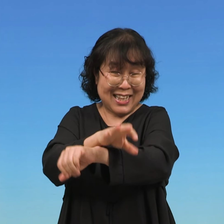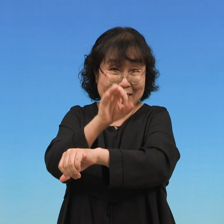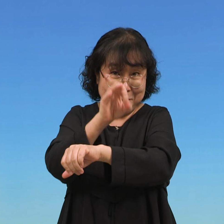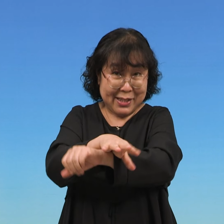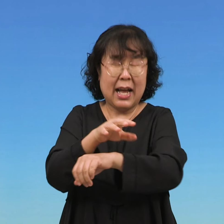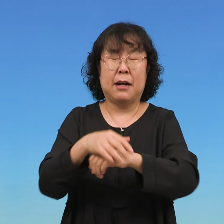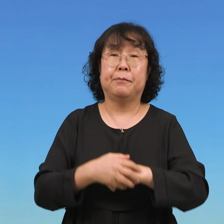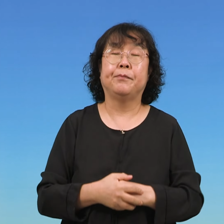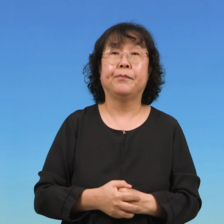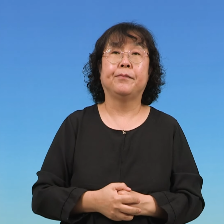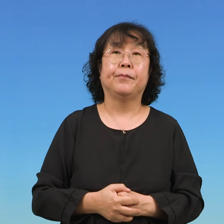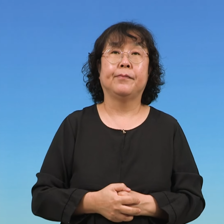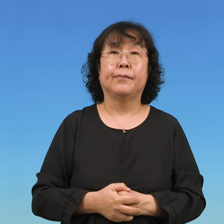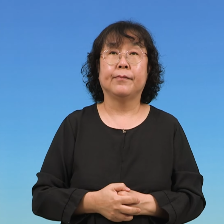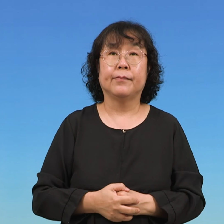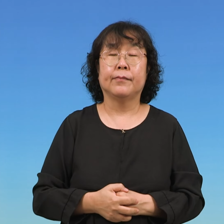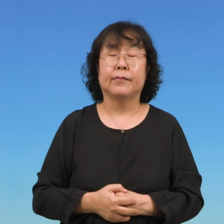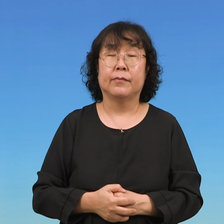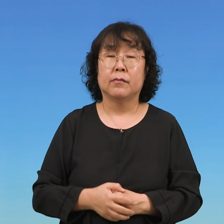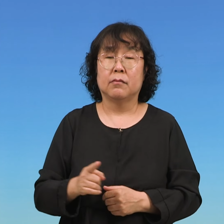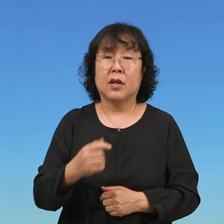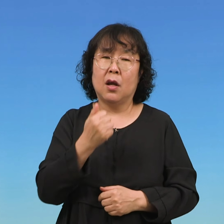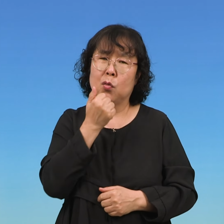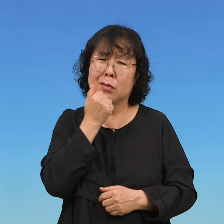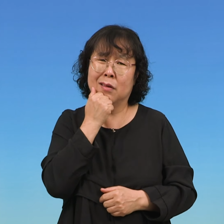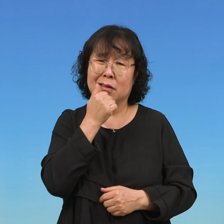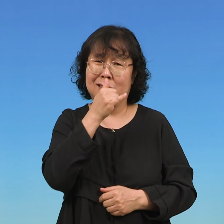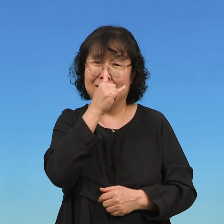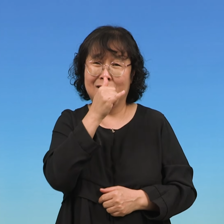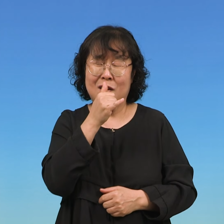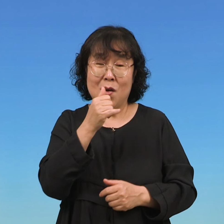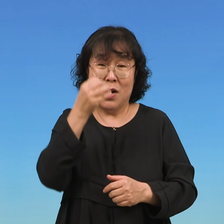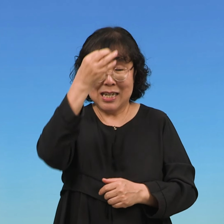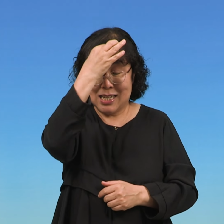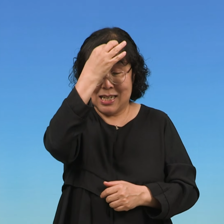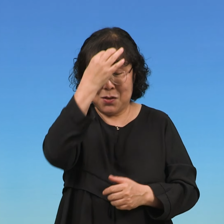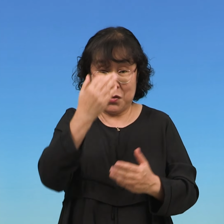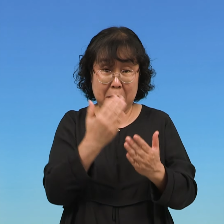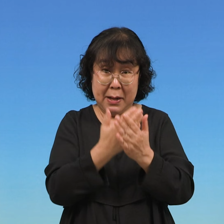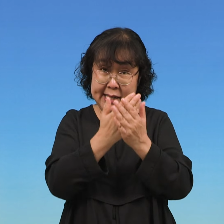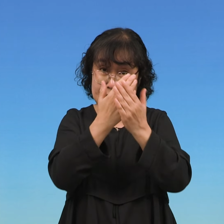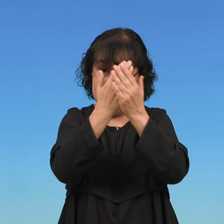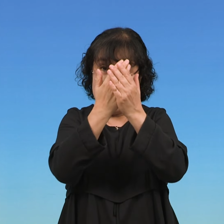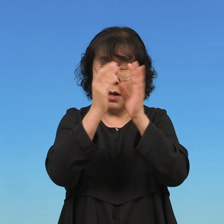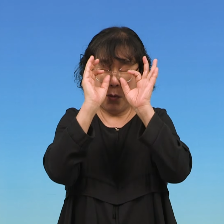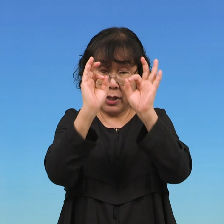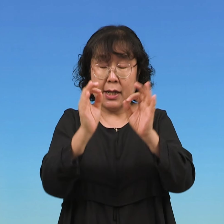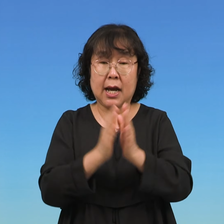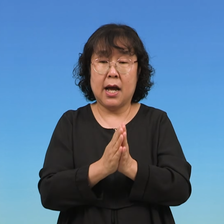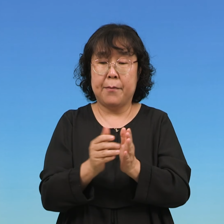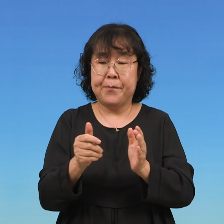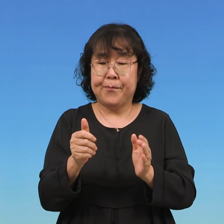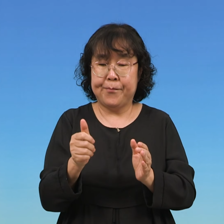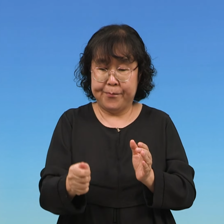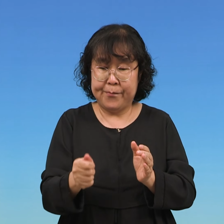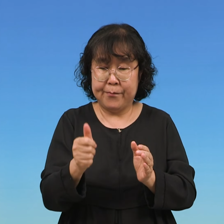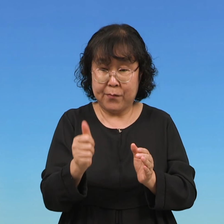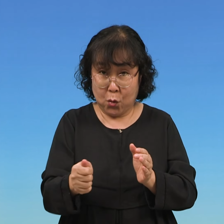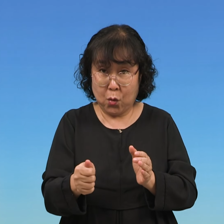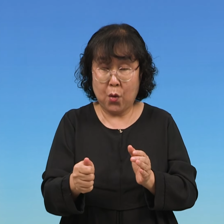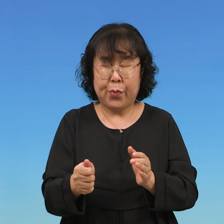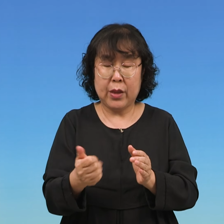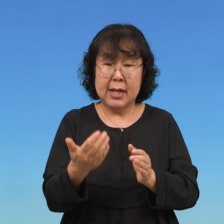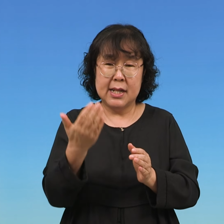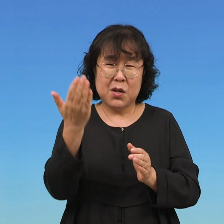텔레비전 자랑하는게 아니고 되게 웃기는게 그 앞에 tv만 해도 리모컨으로